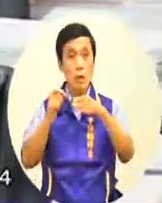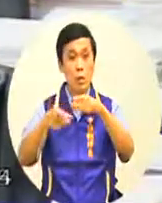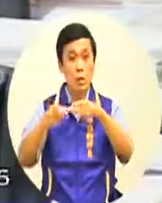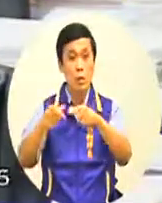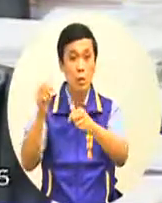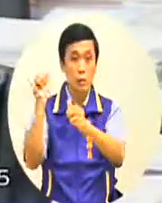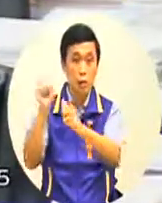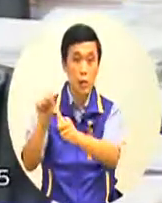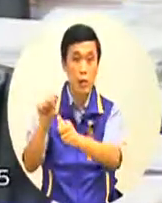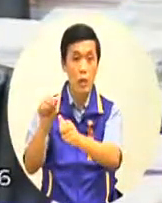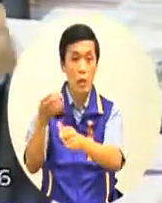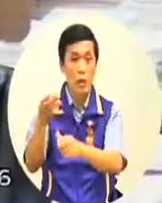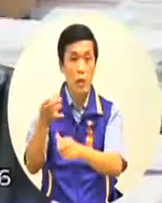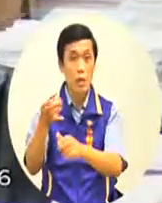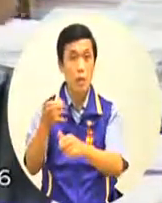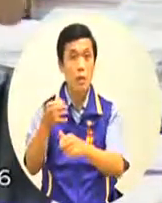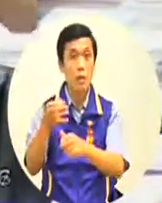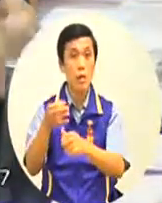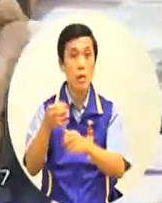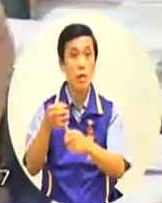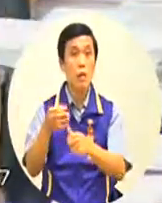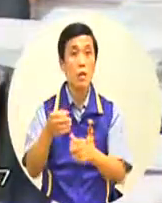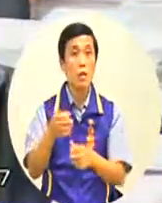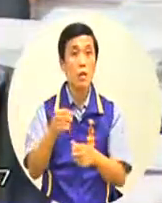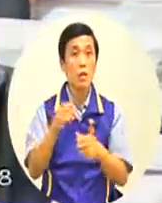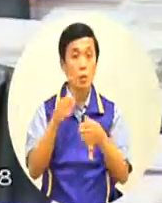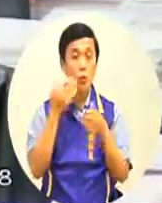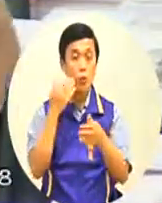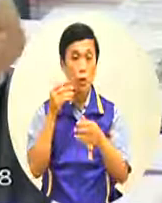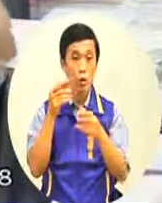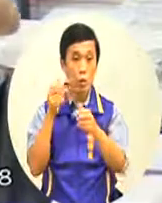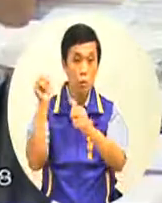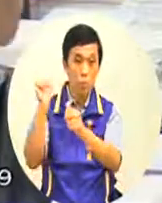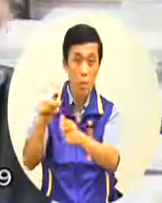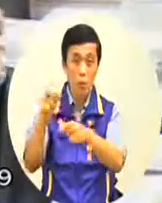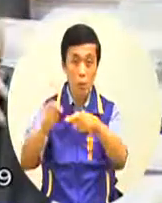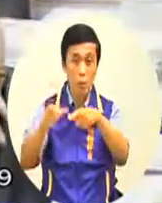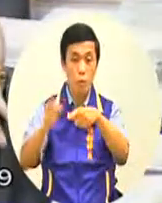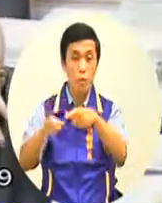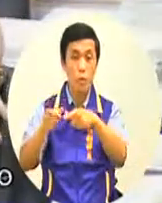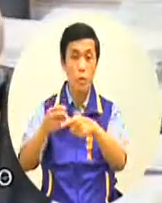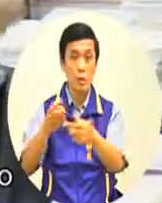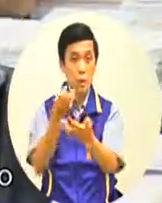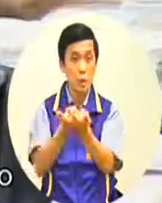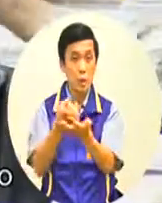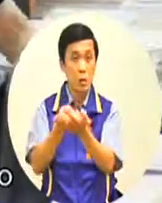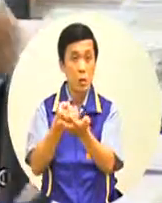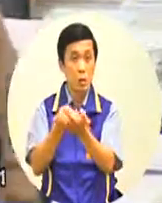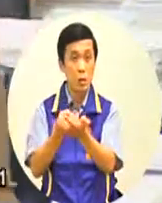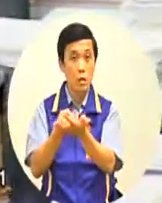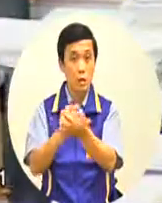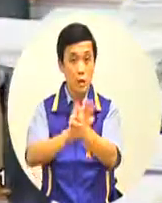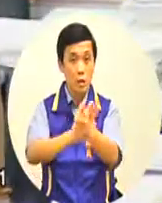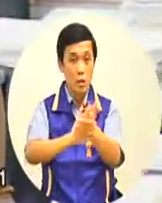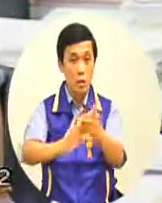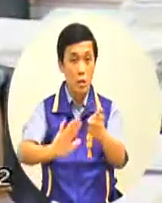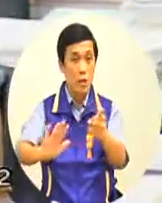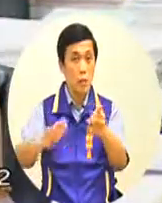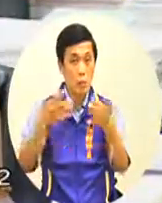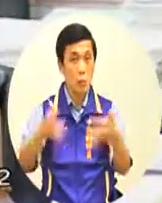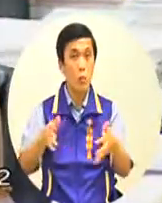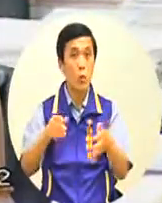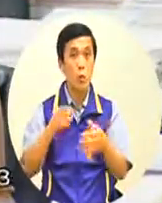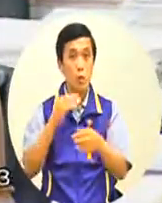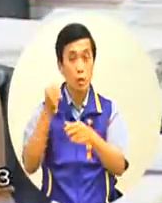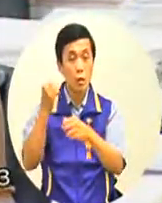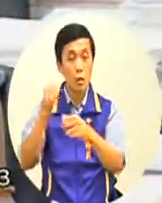喜啊。对一块石头，对这个企业里面投一块石头里面产生了涟漪，我觉得这劳资的关